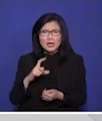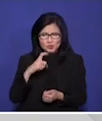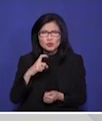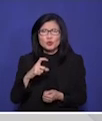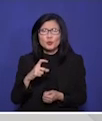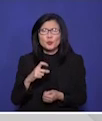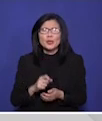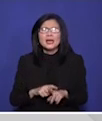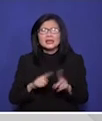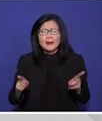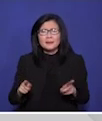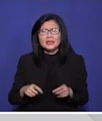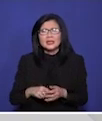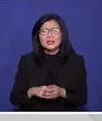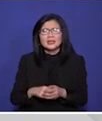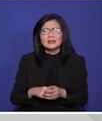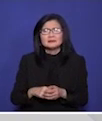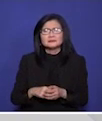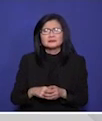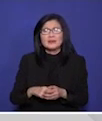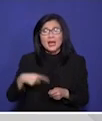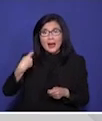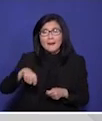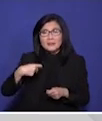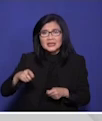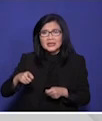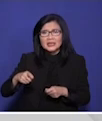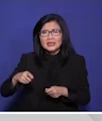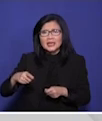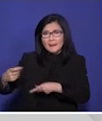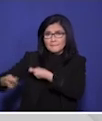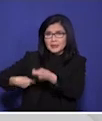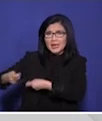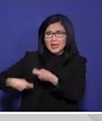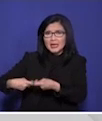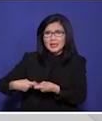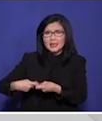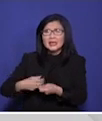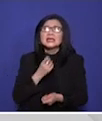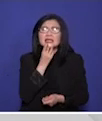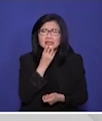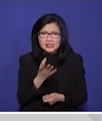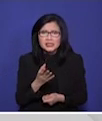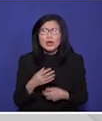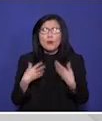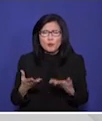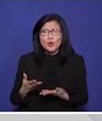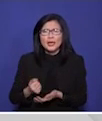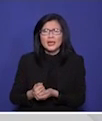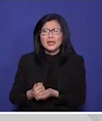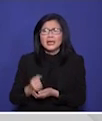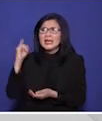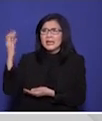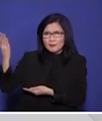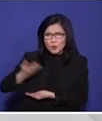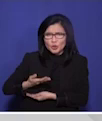Menteri Pertanian Bapak mengatakan cukup tapi menteri perdagangan Bapak mengizinkan impor komoditas pangan yang begitu banyak ini